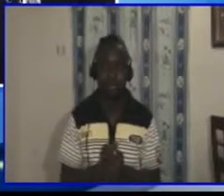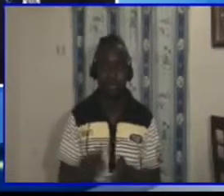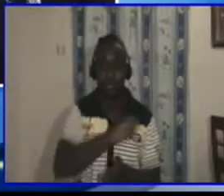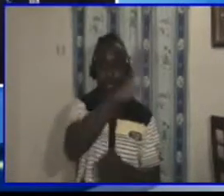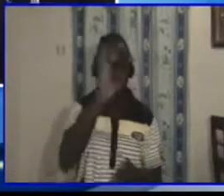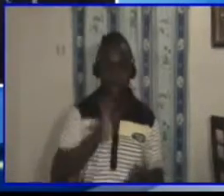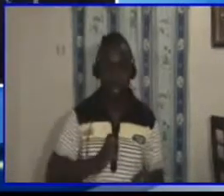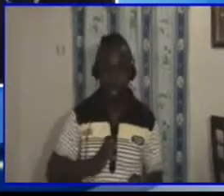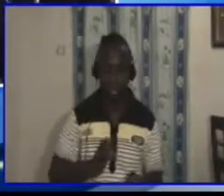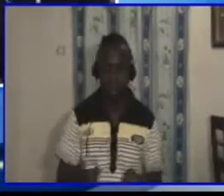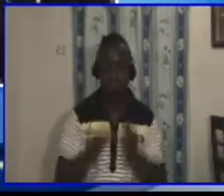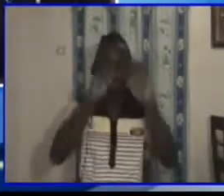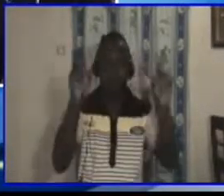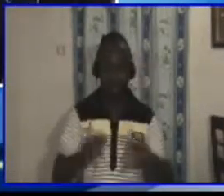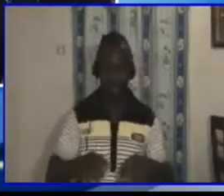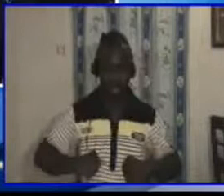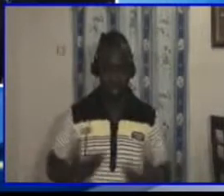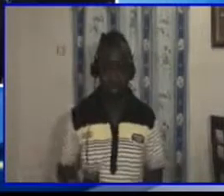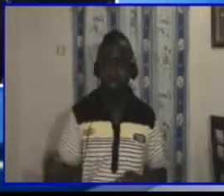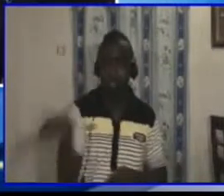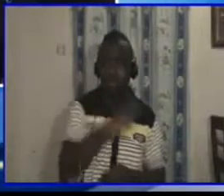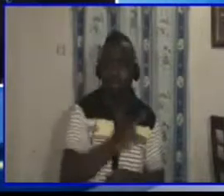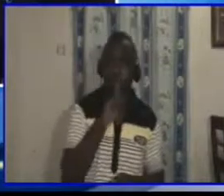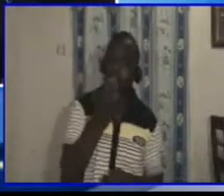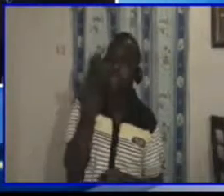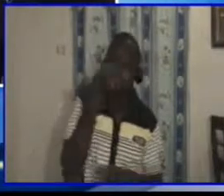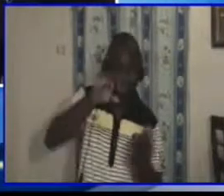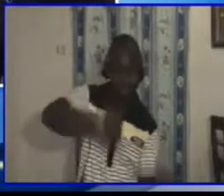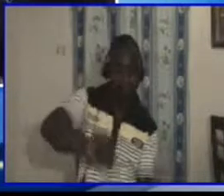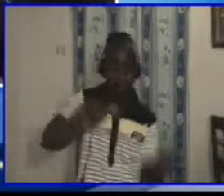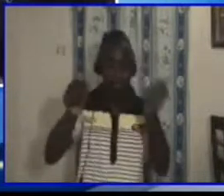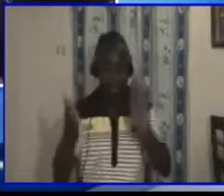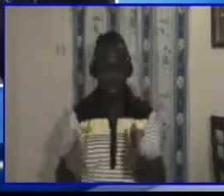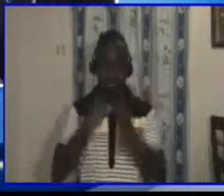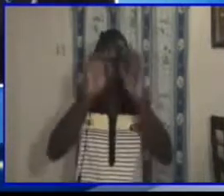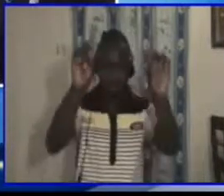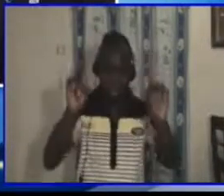se dite di essere un discepolo di cristo